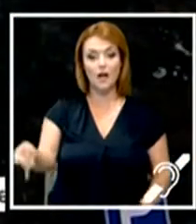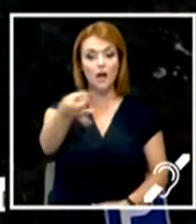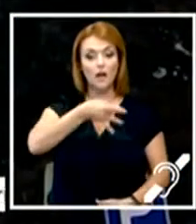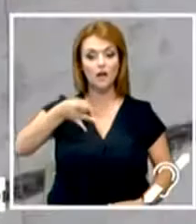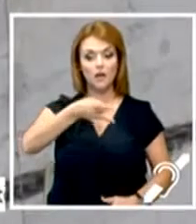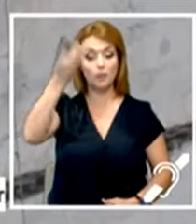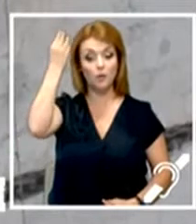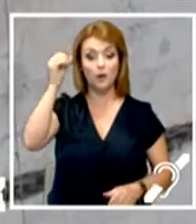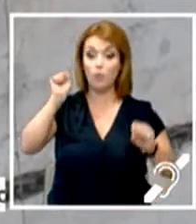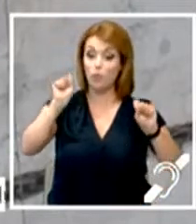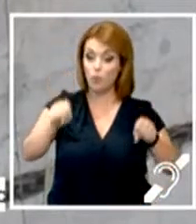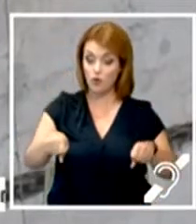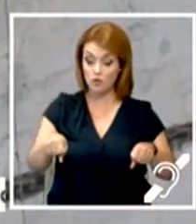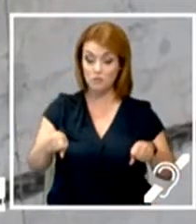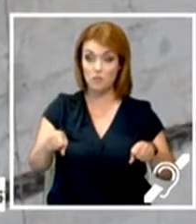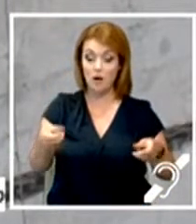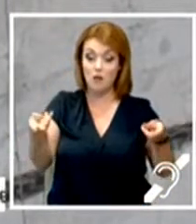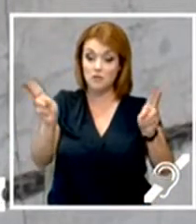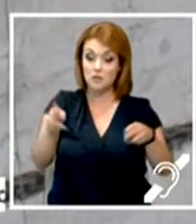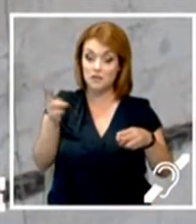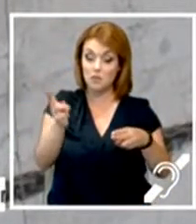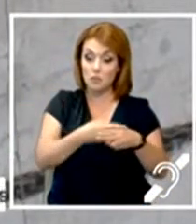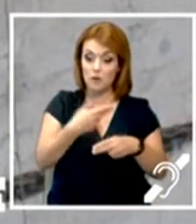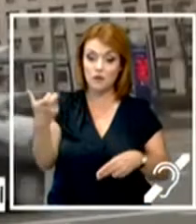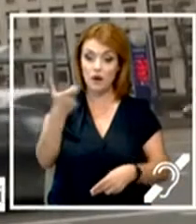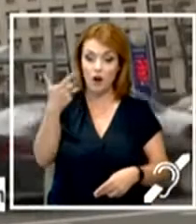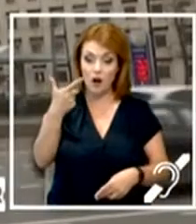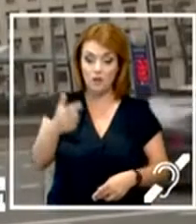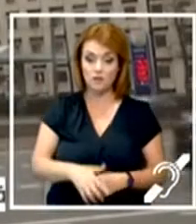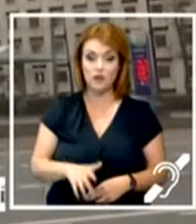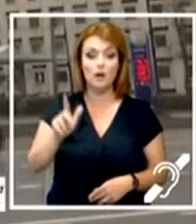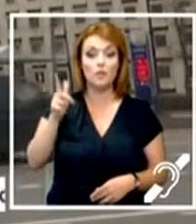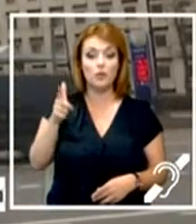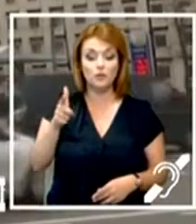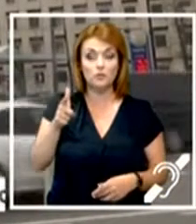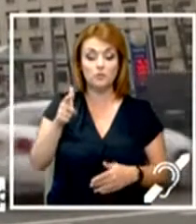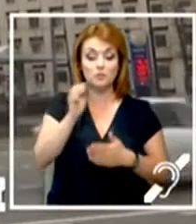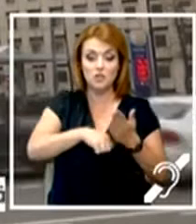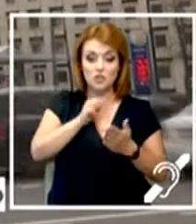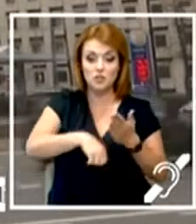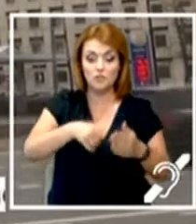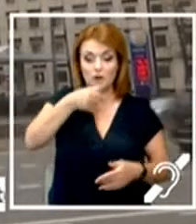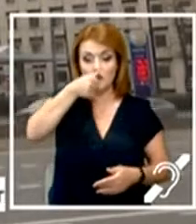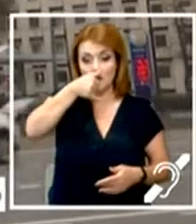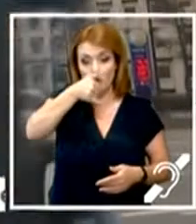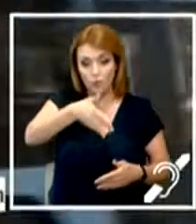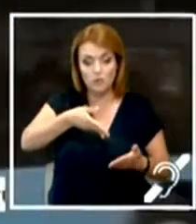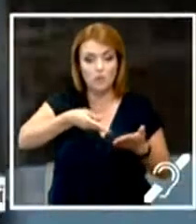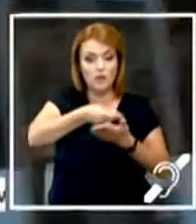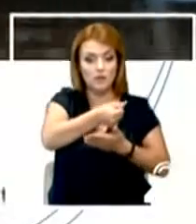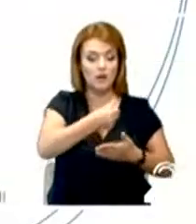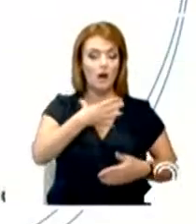Republica Moldova ar putea rămâne în orice moment fără gaze naturale pentru că nu poate plăti în avans ce a consumat în